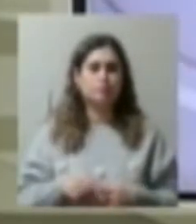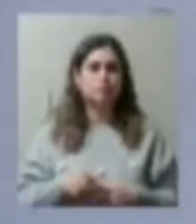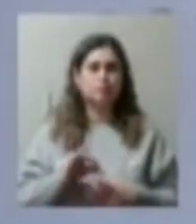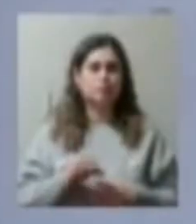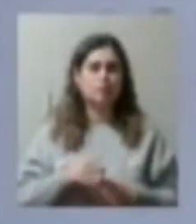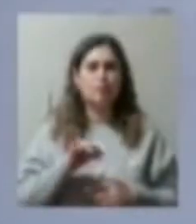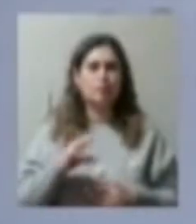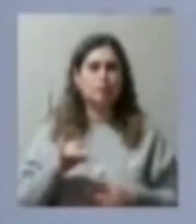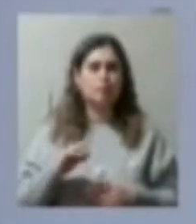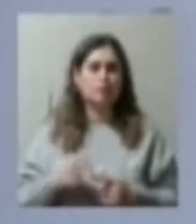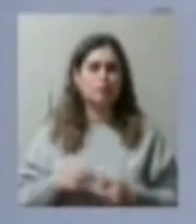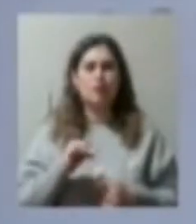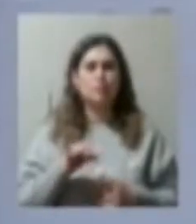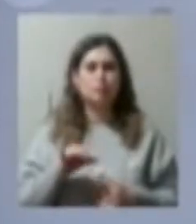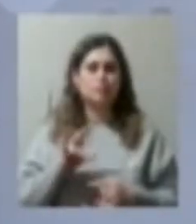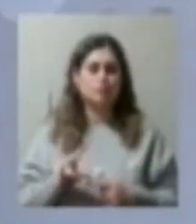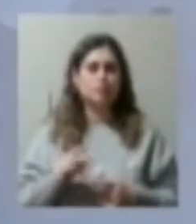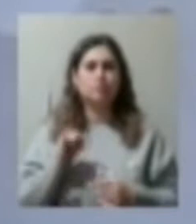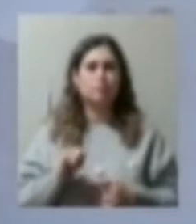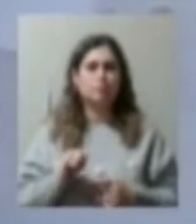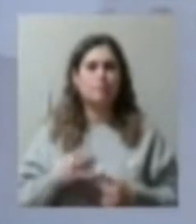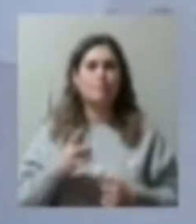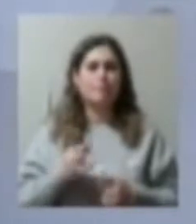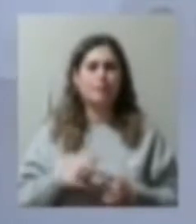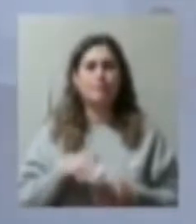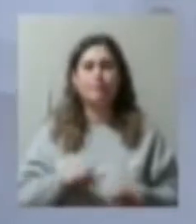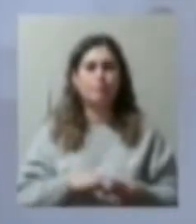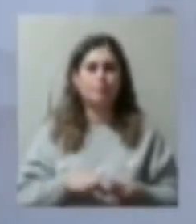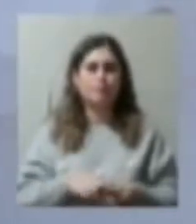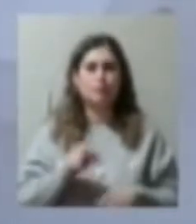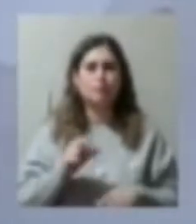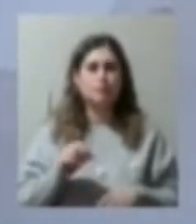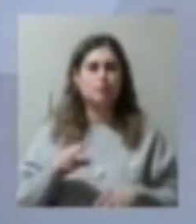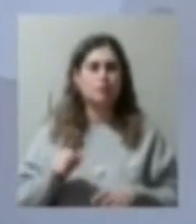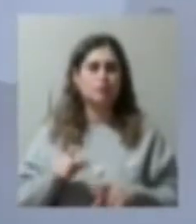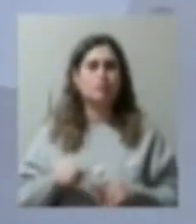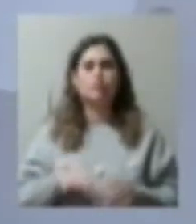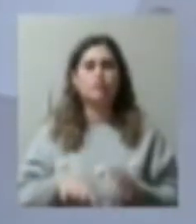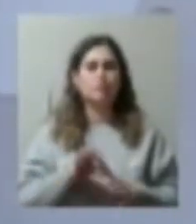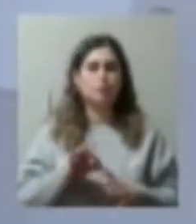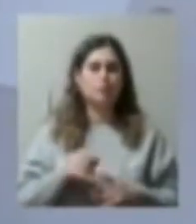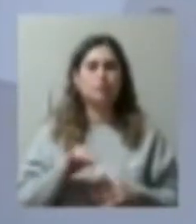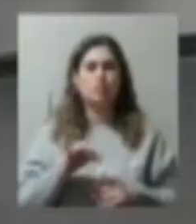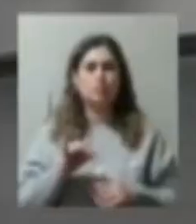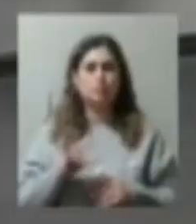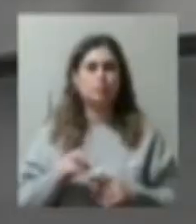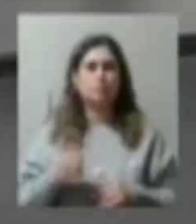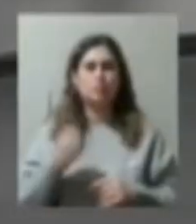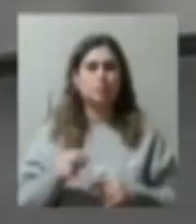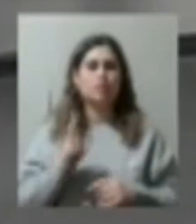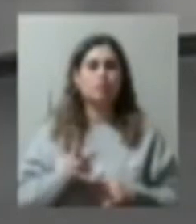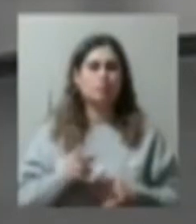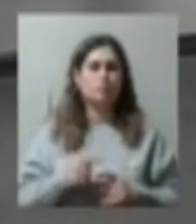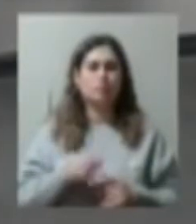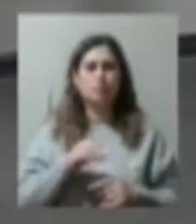опанувати аукціони і на рівноправних засадах визначати на аукціонах переможця, хто